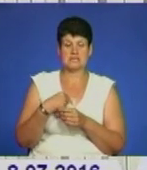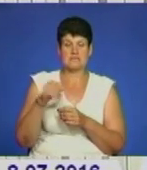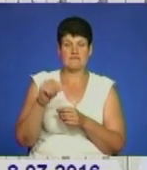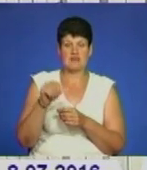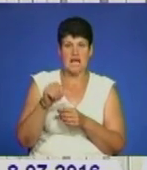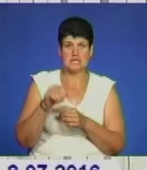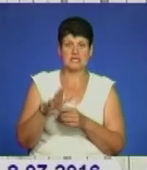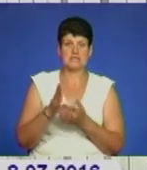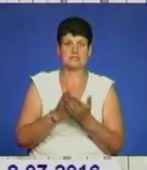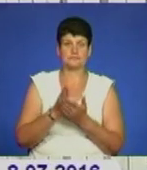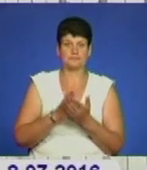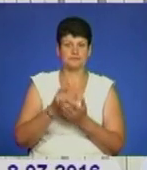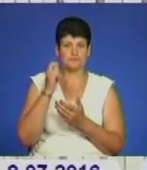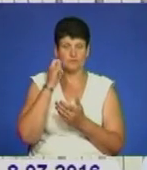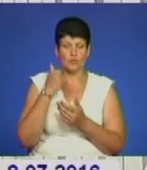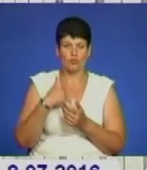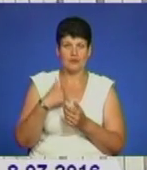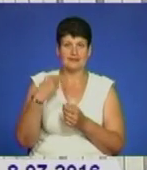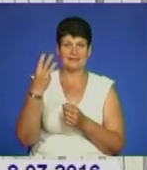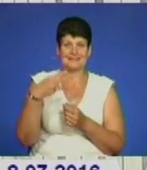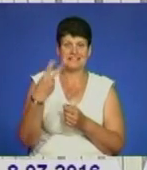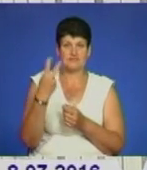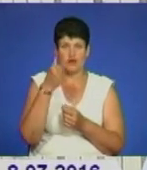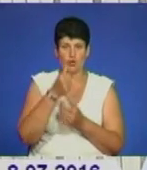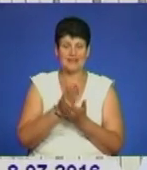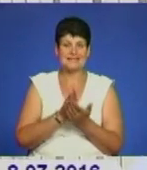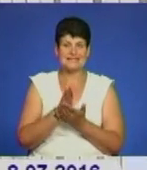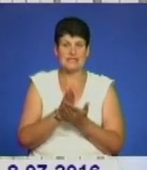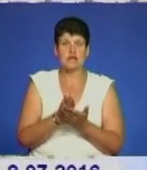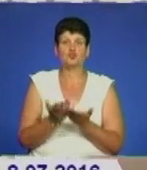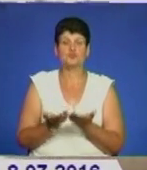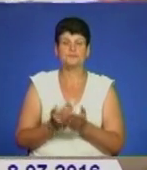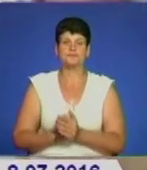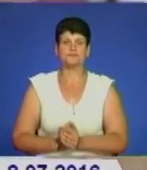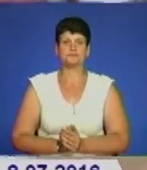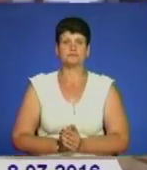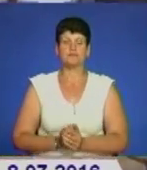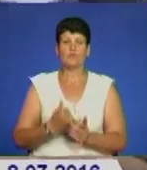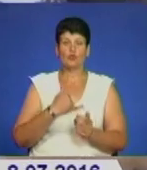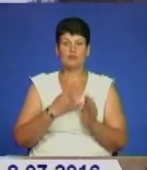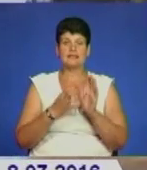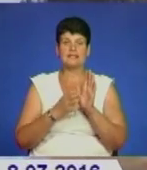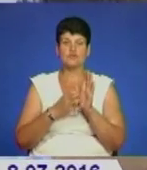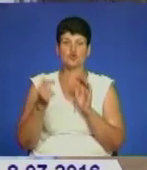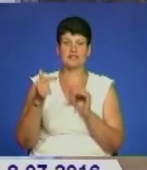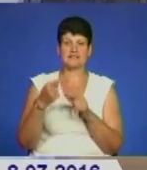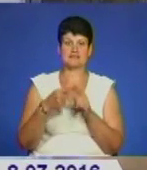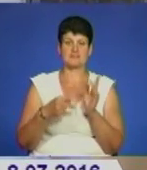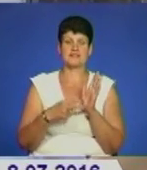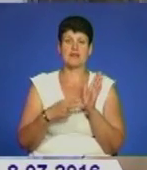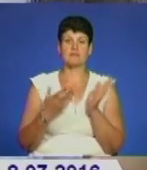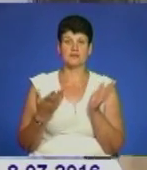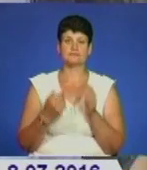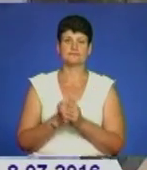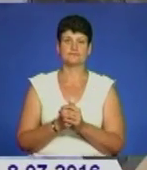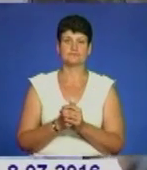вредність, за вислугу. Я вже маю стажу 32 роки. Ну так. У мене 900 гривень за півставки. Так, бо